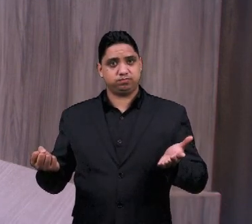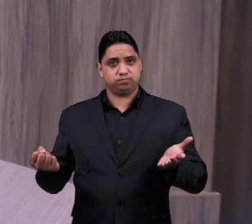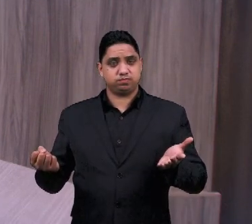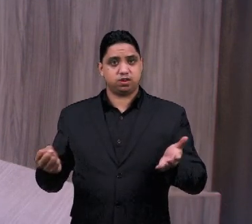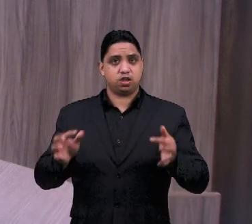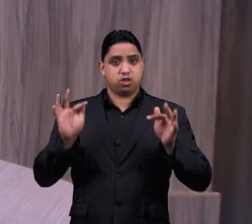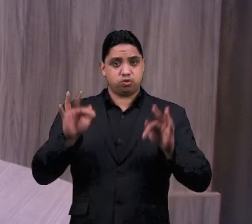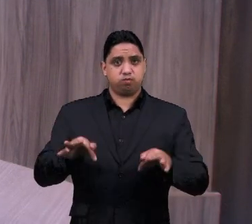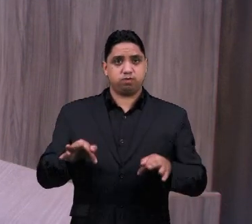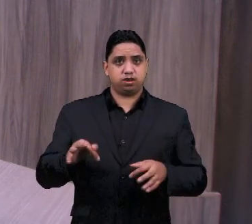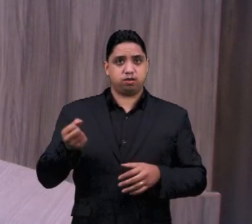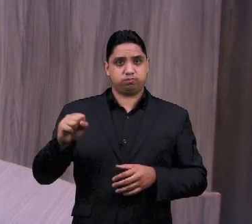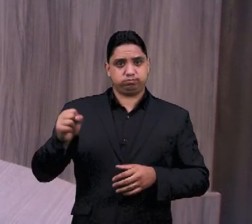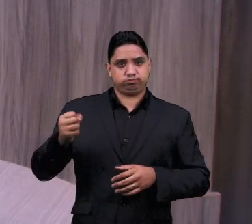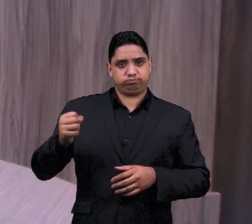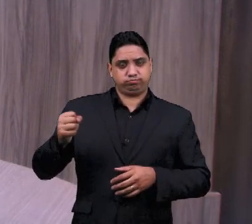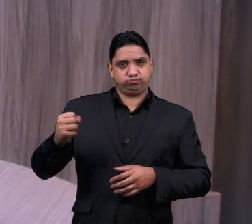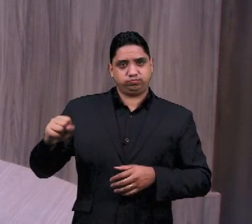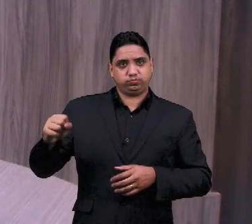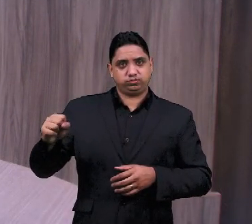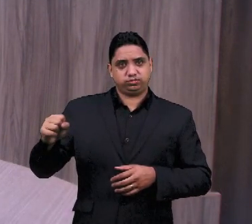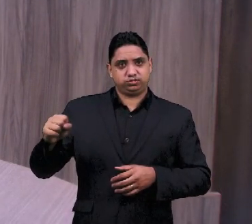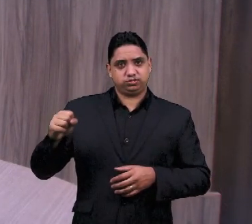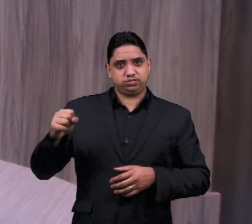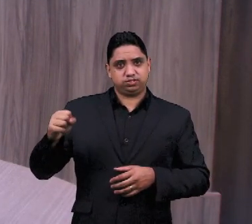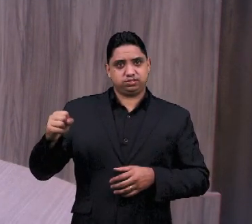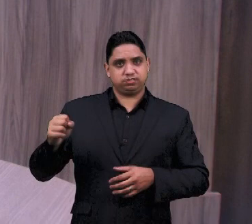Et à la fin,